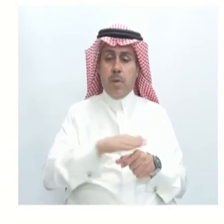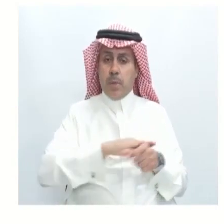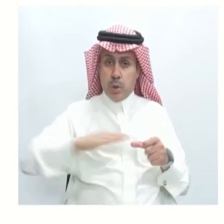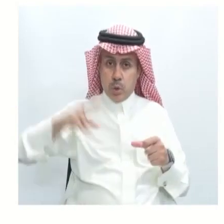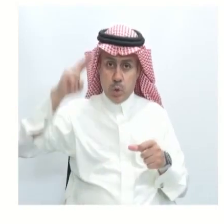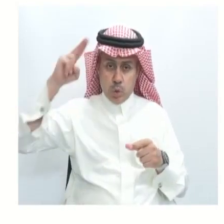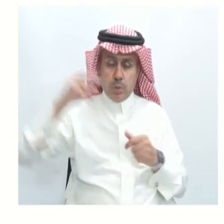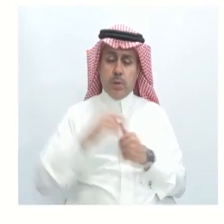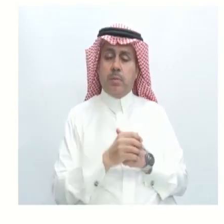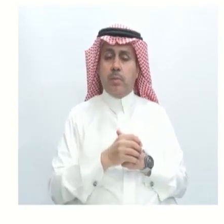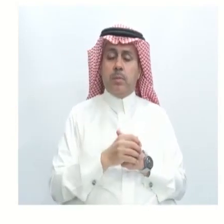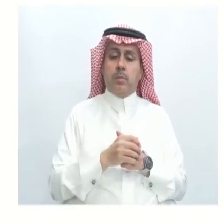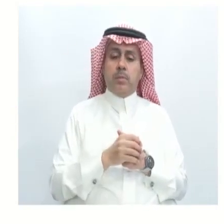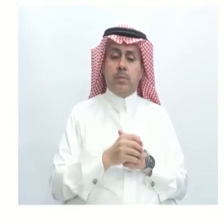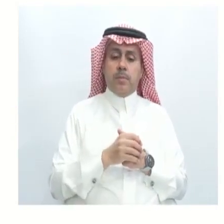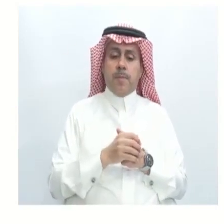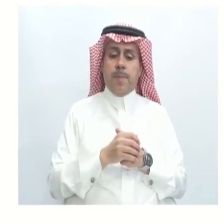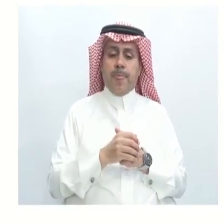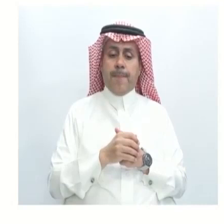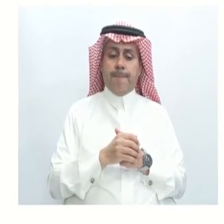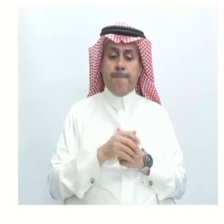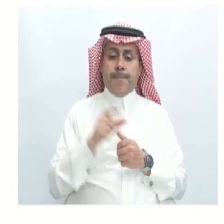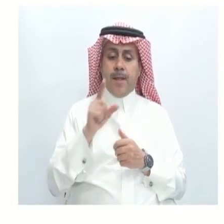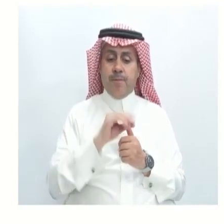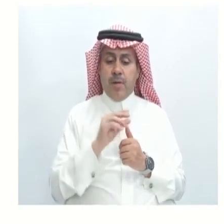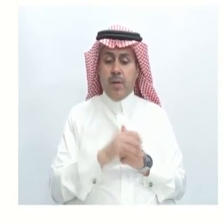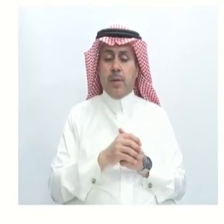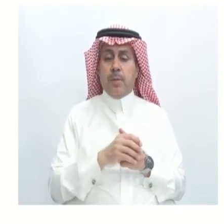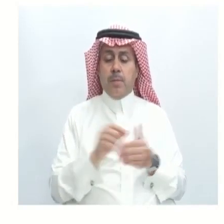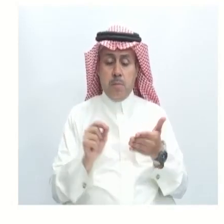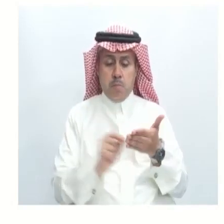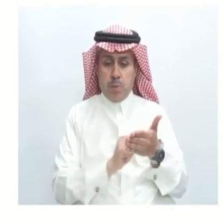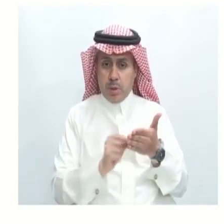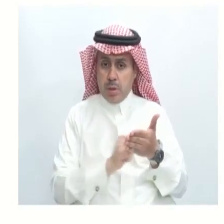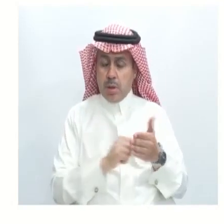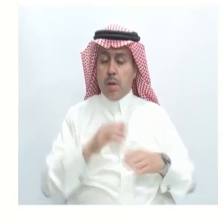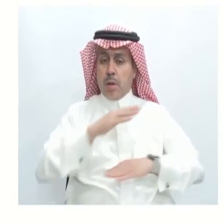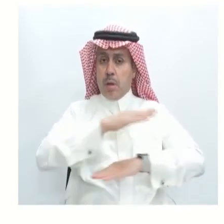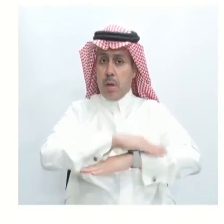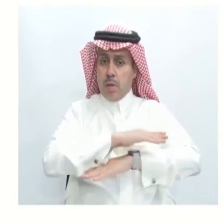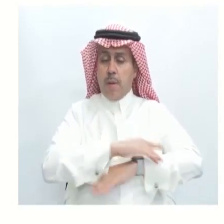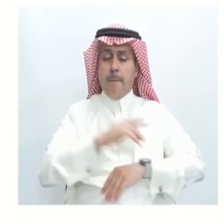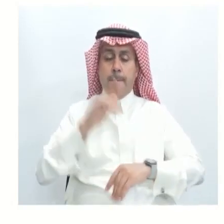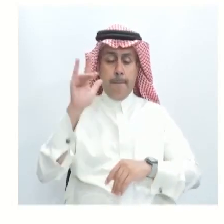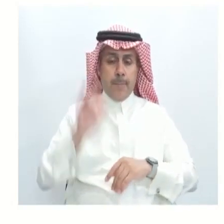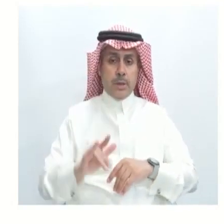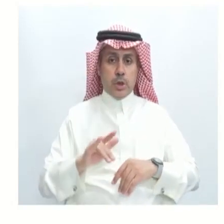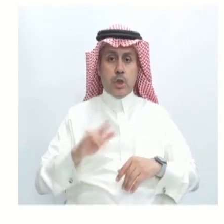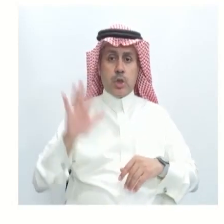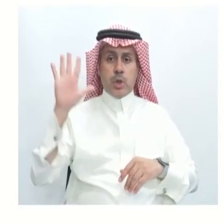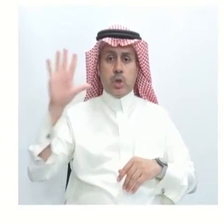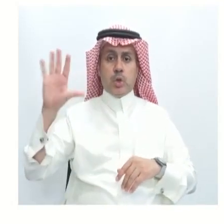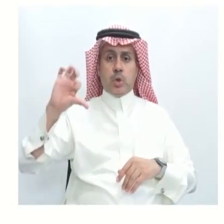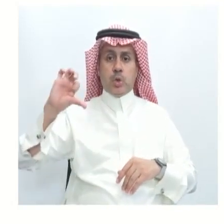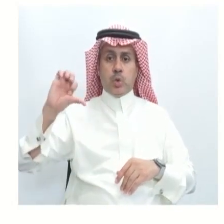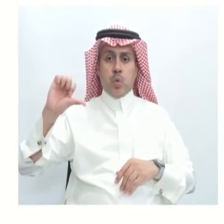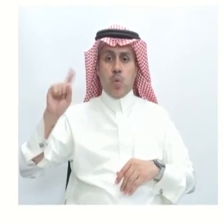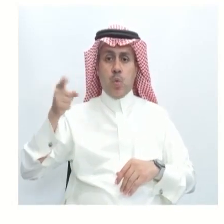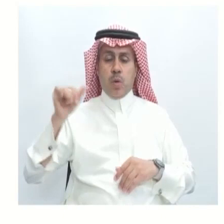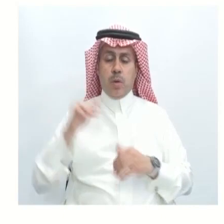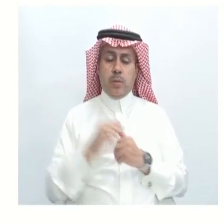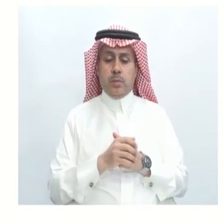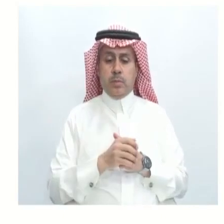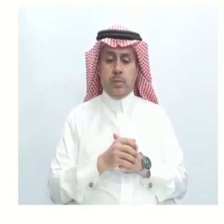المطبقه في العالم الاسلامي فهذا بطاقه تعريفيه من نظام مجلس الشورى وذكرنا انه اداه